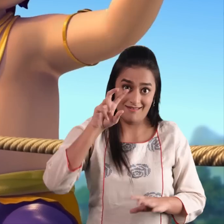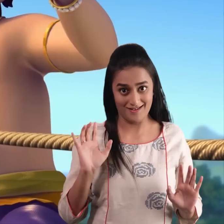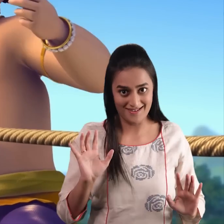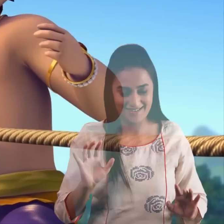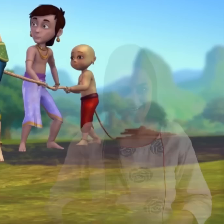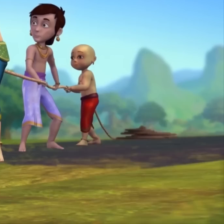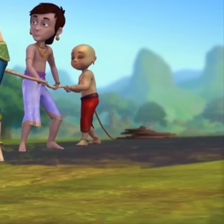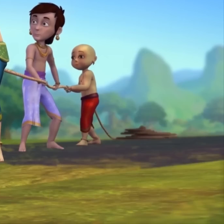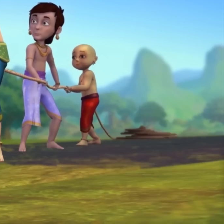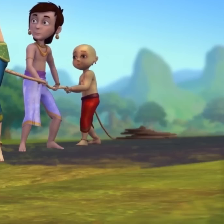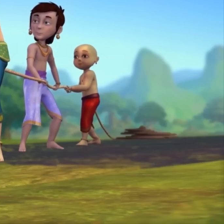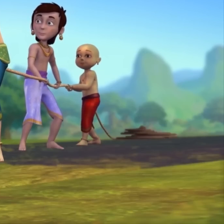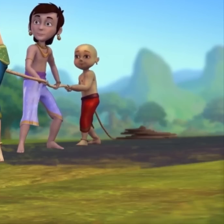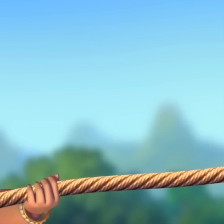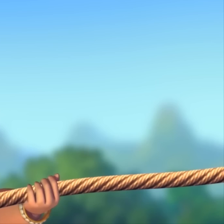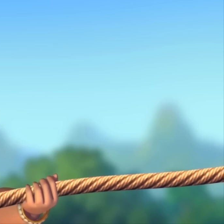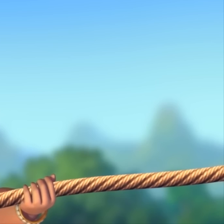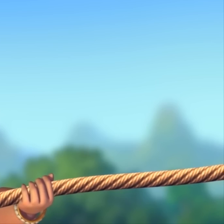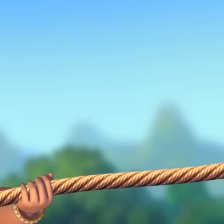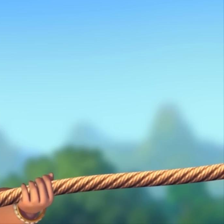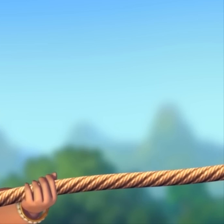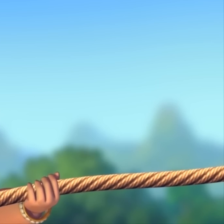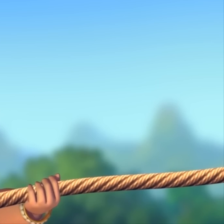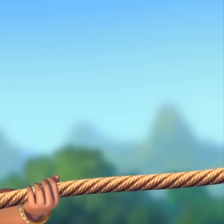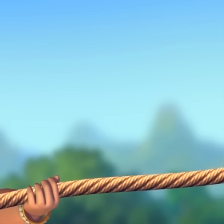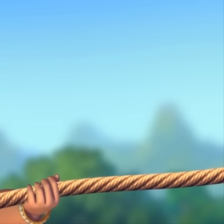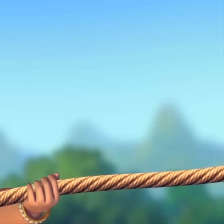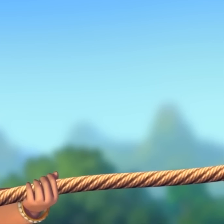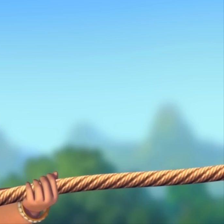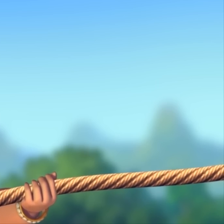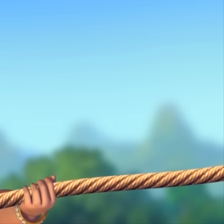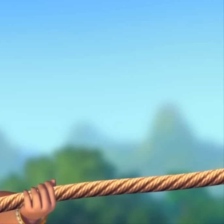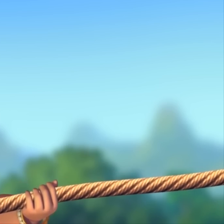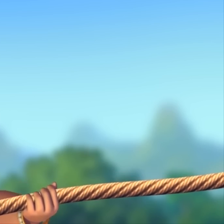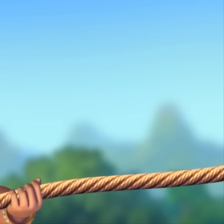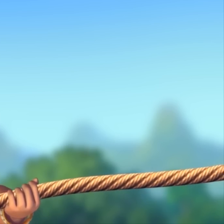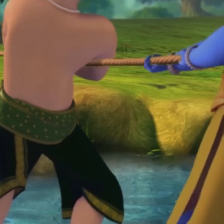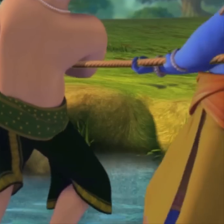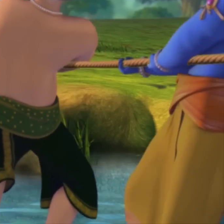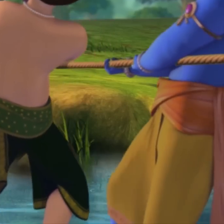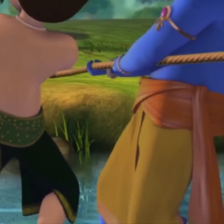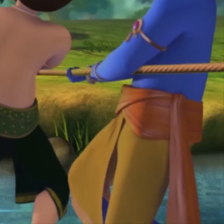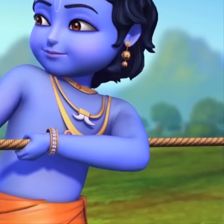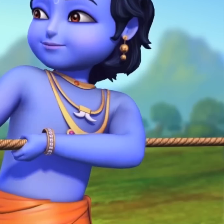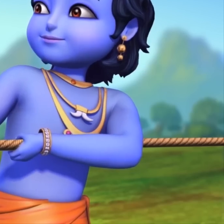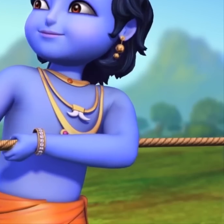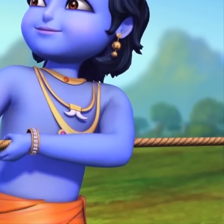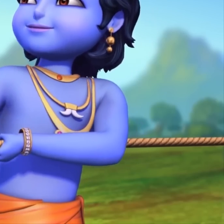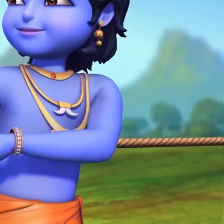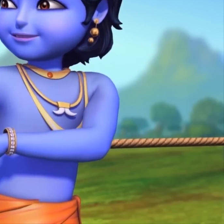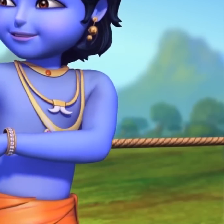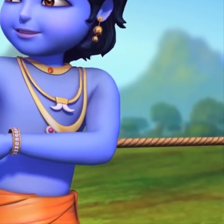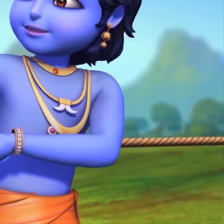चलो हो जाए कृष्णा। जो हारेगा वो विजेता को अपने कंधे पर बिठाकर नदी तक घुमा कर लाएगा।